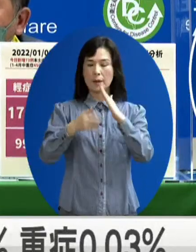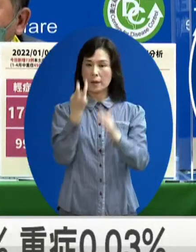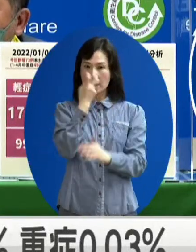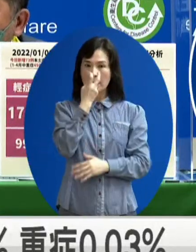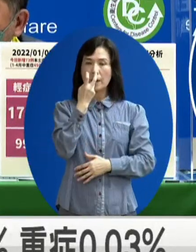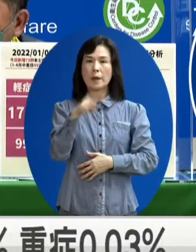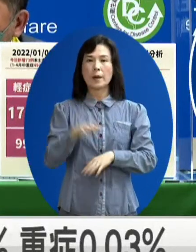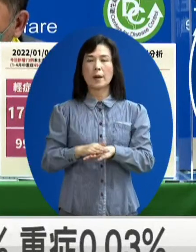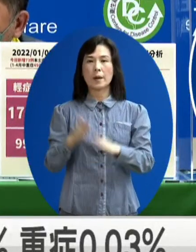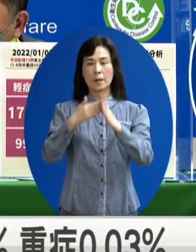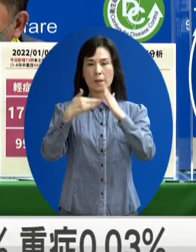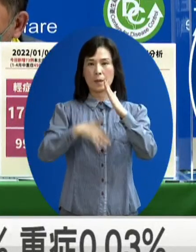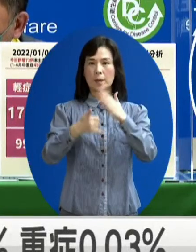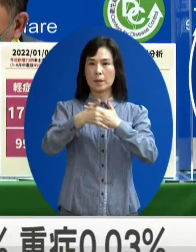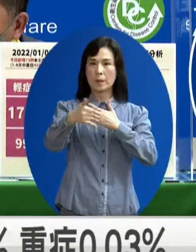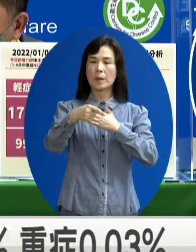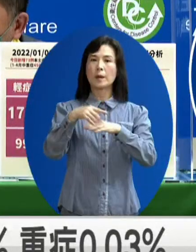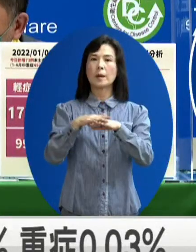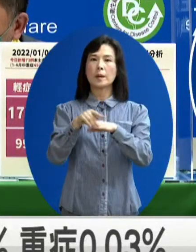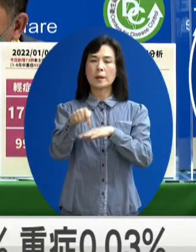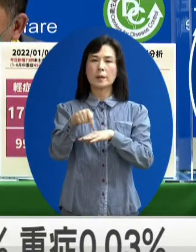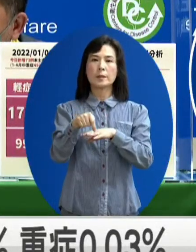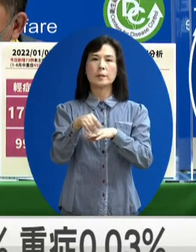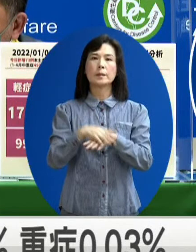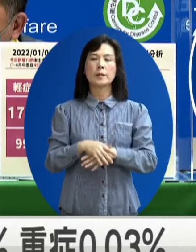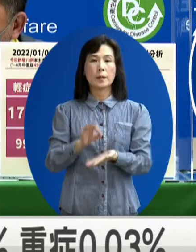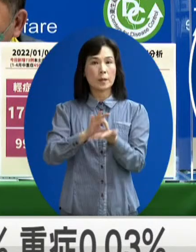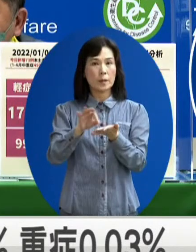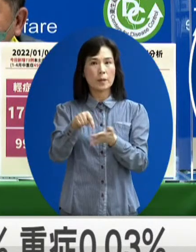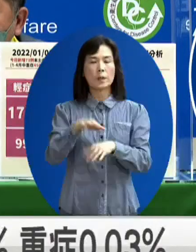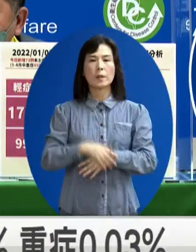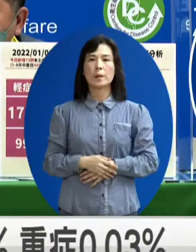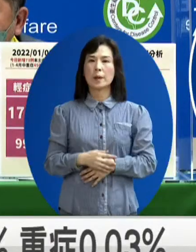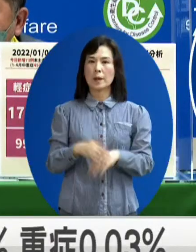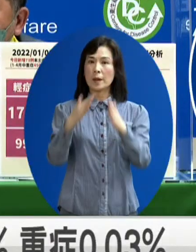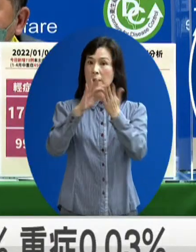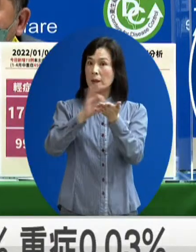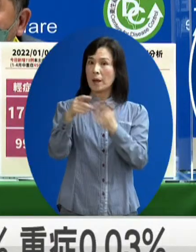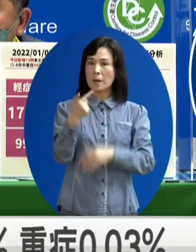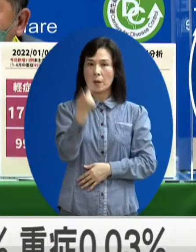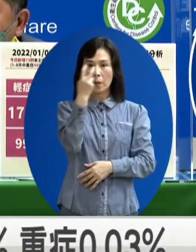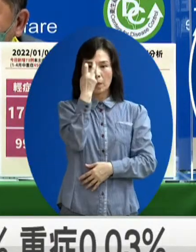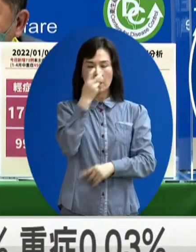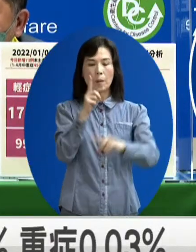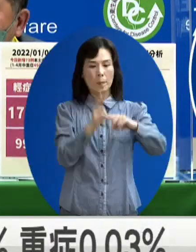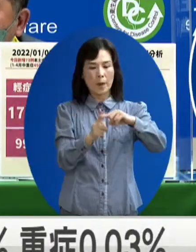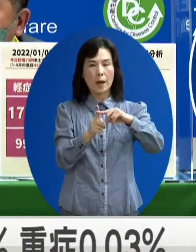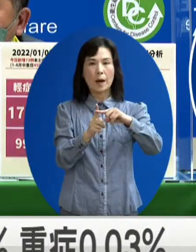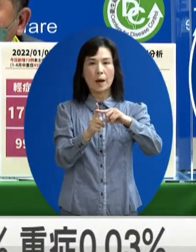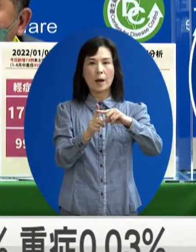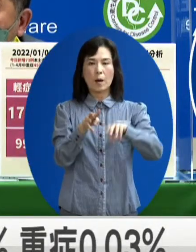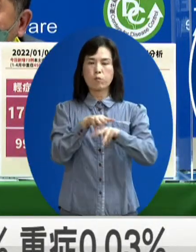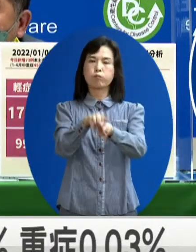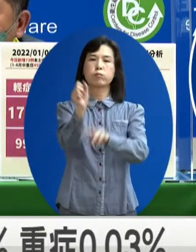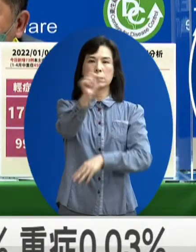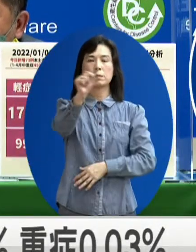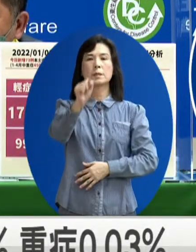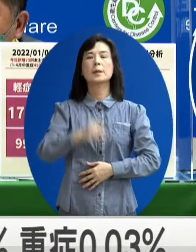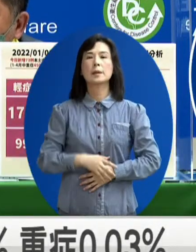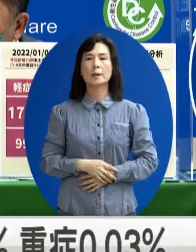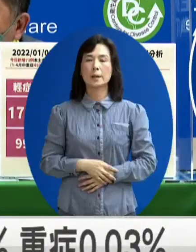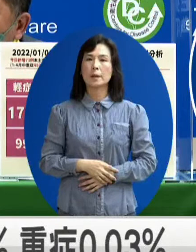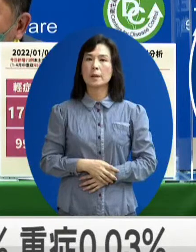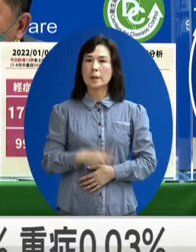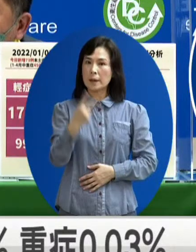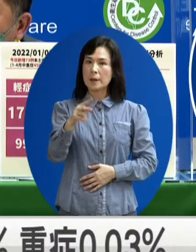象于居隔自主防疫、居家检疫时间醒右，家用快筛阳性，哈，那时候就不可以外出，那